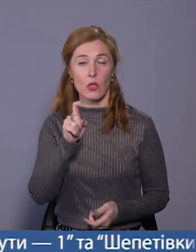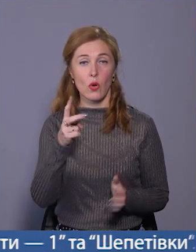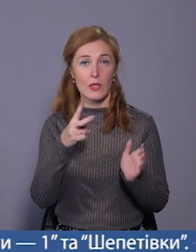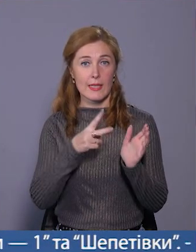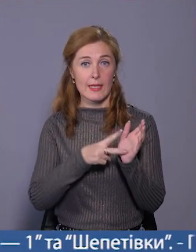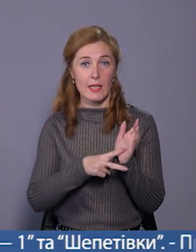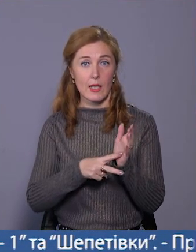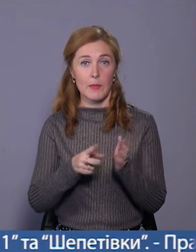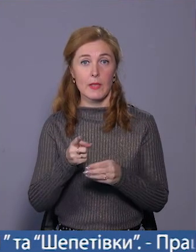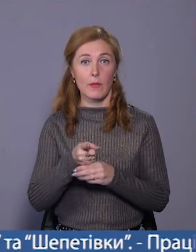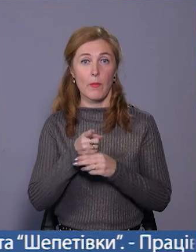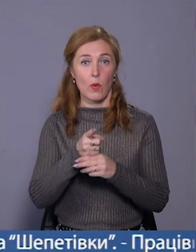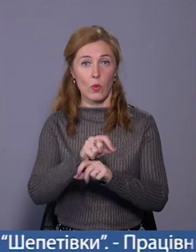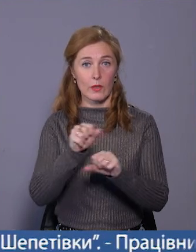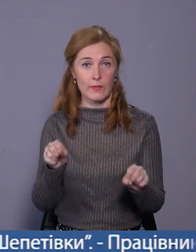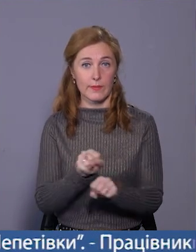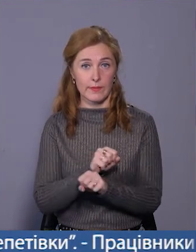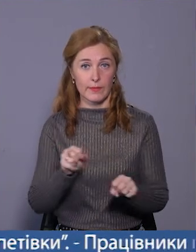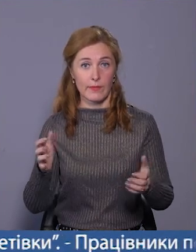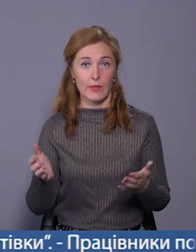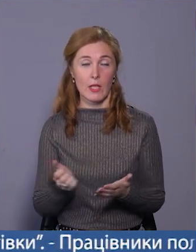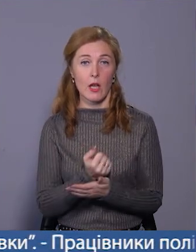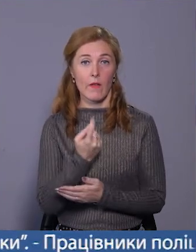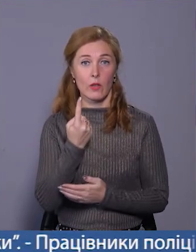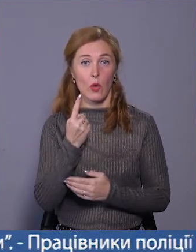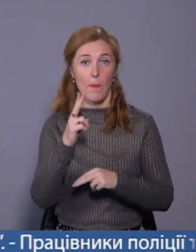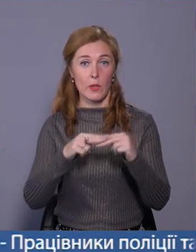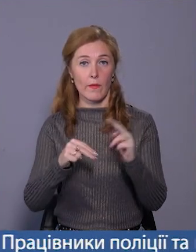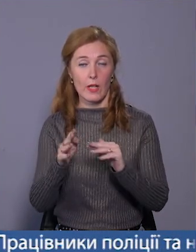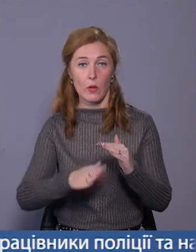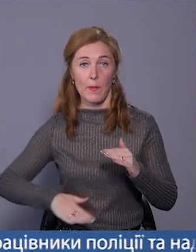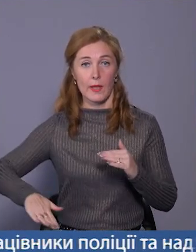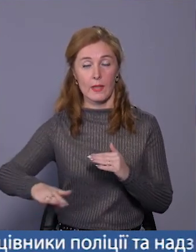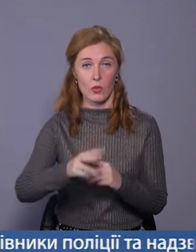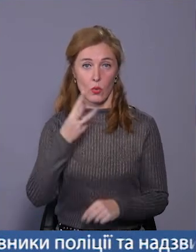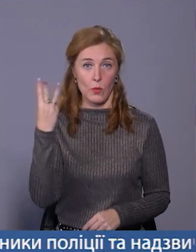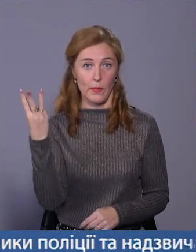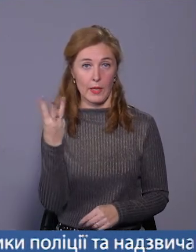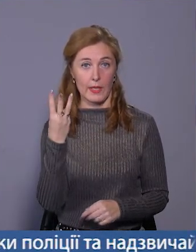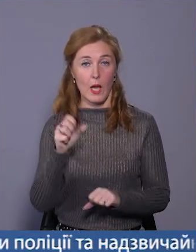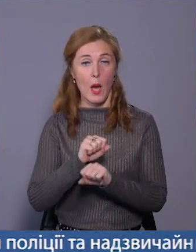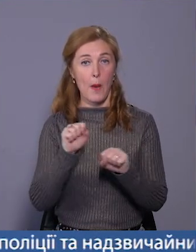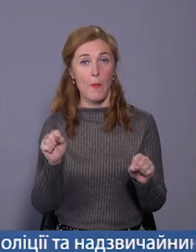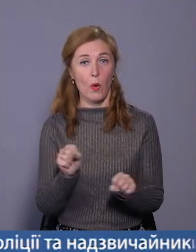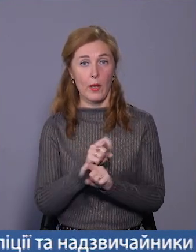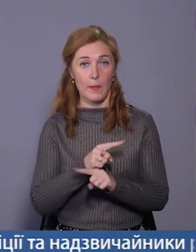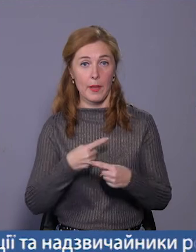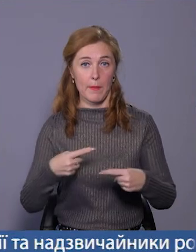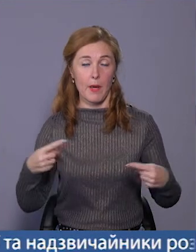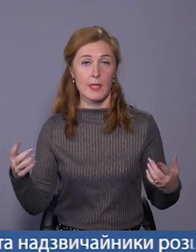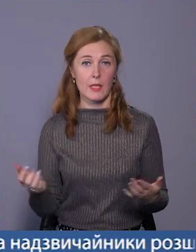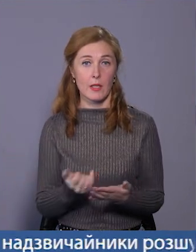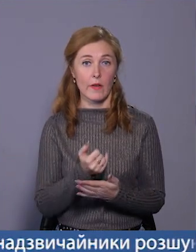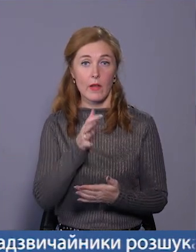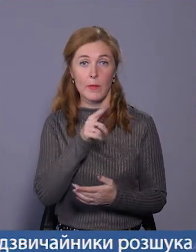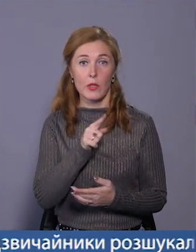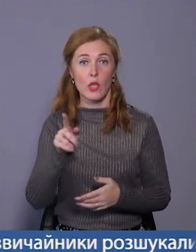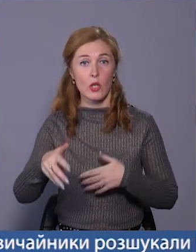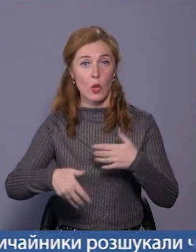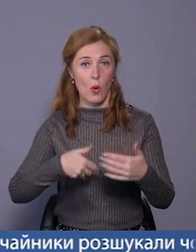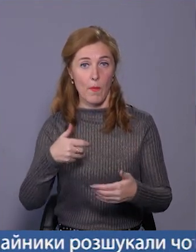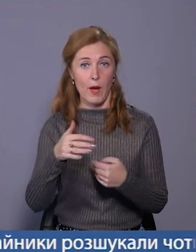170 протитанкових мін виявили на одному з будівельних майданчиків у Хмельницькому. Боєприпаси знайшли під час копання котловану на